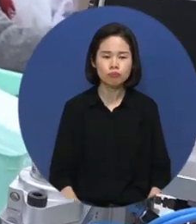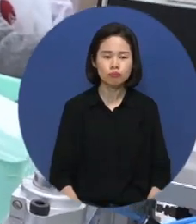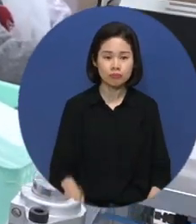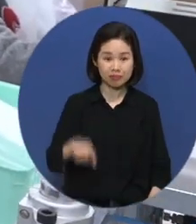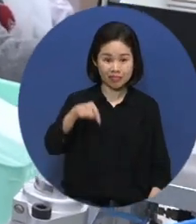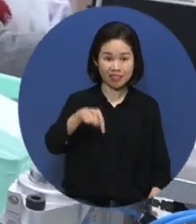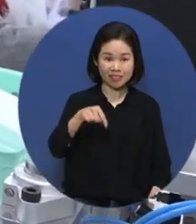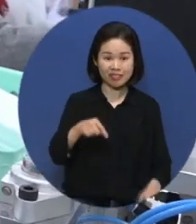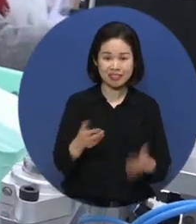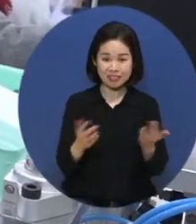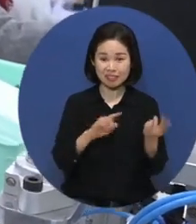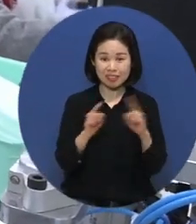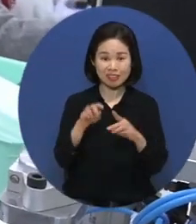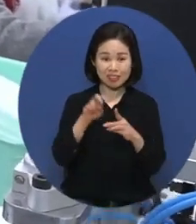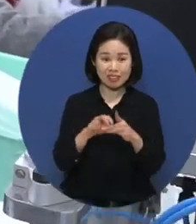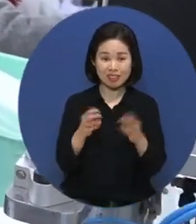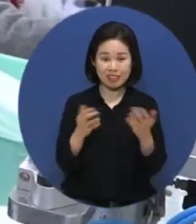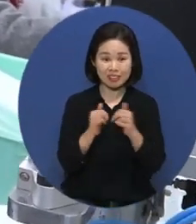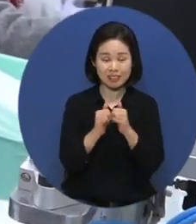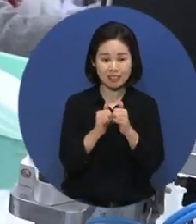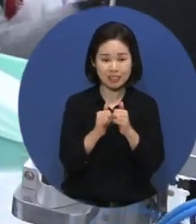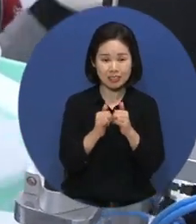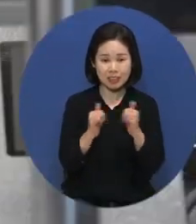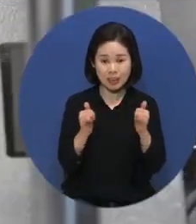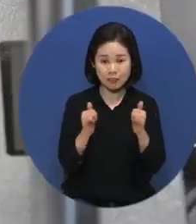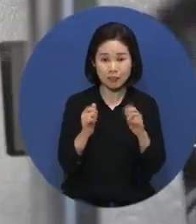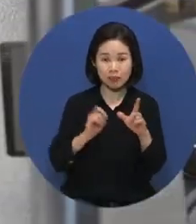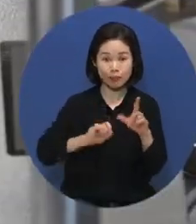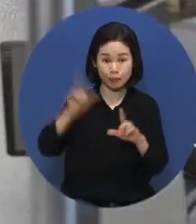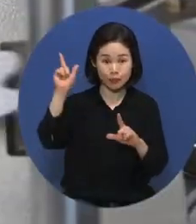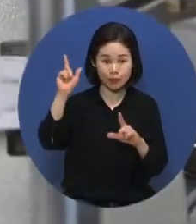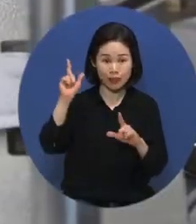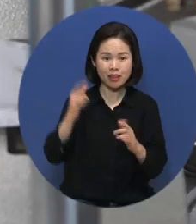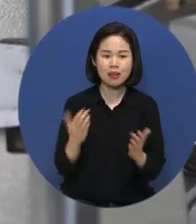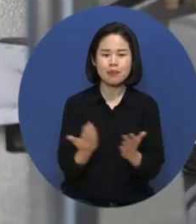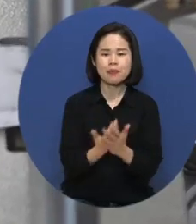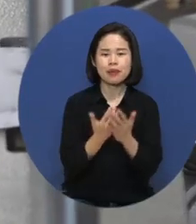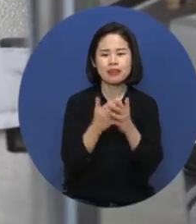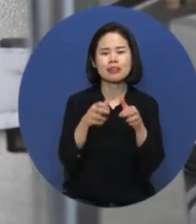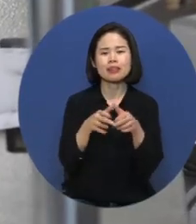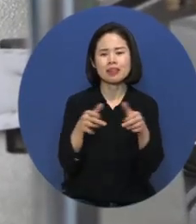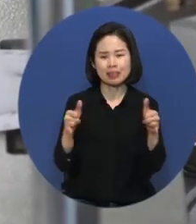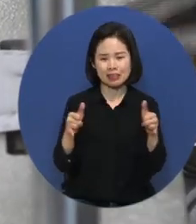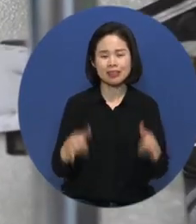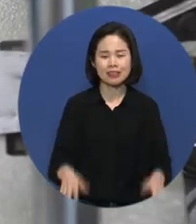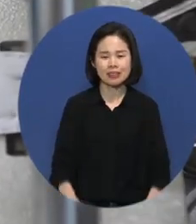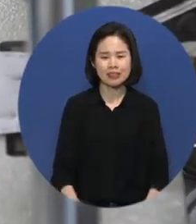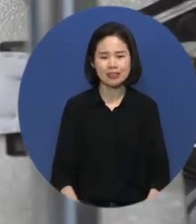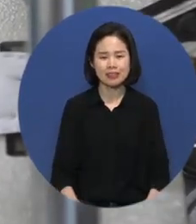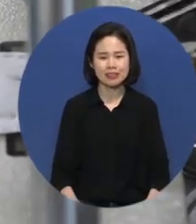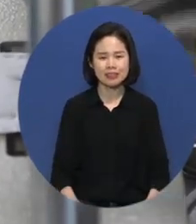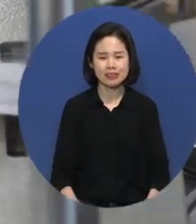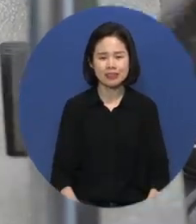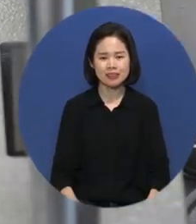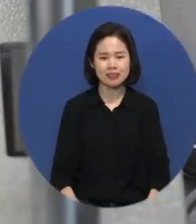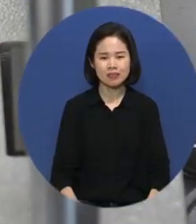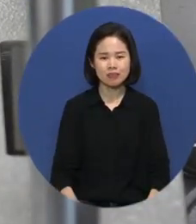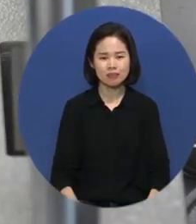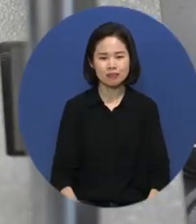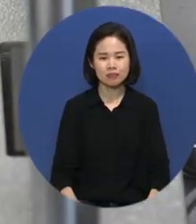강서구립 직업재활센터에서 근무하는 근로자의 대부분은 발달장애인으로 이루어져 있습니다.